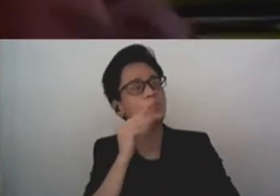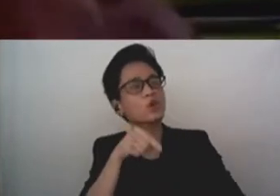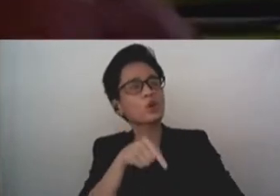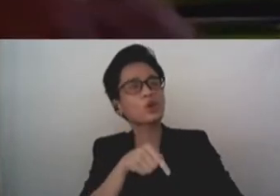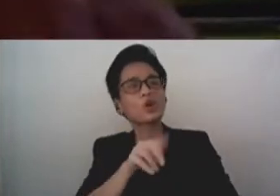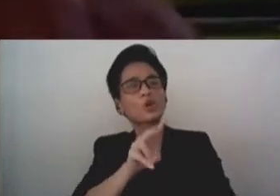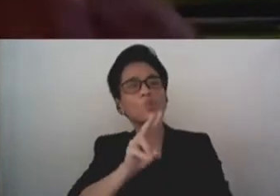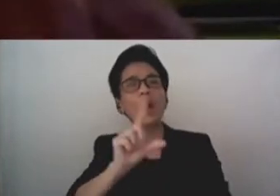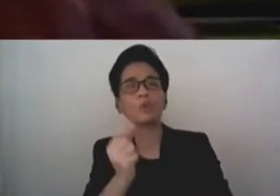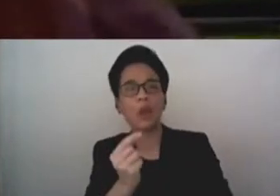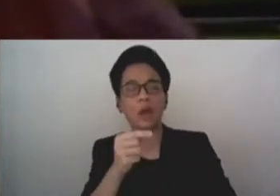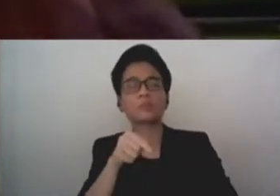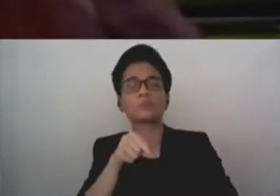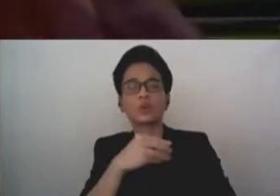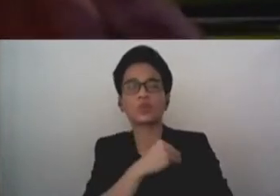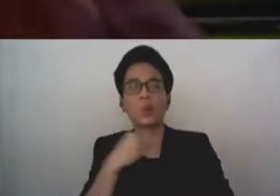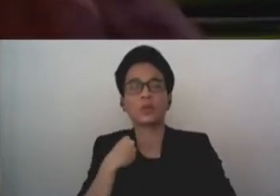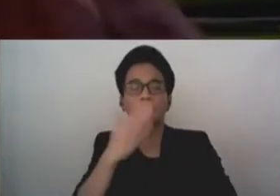2 bulan.